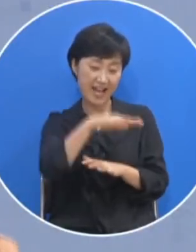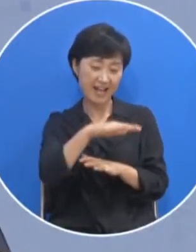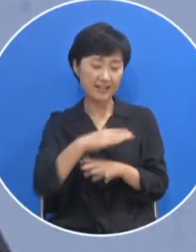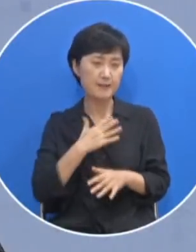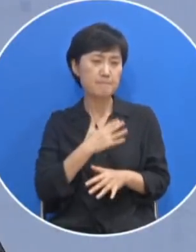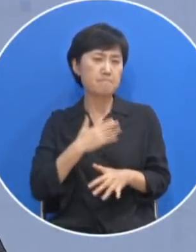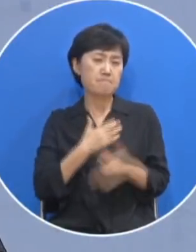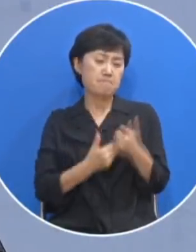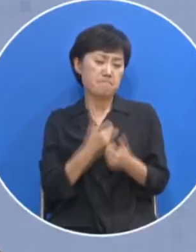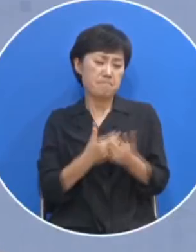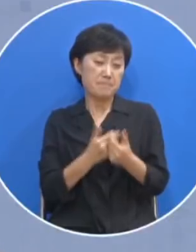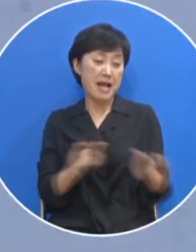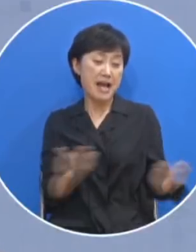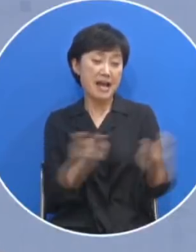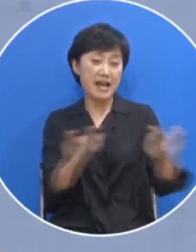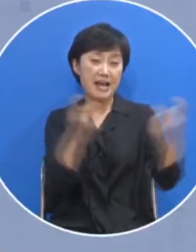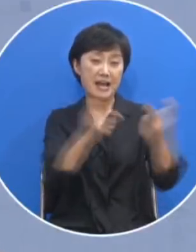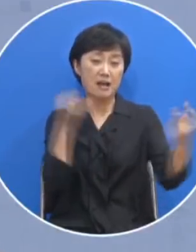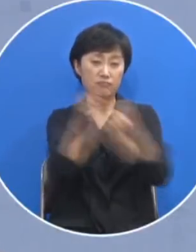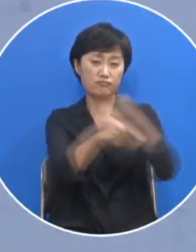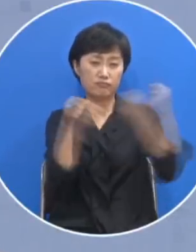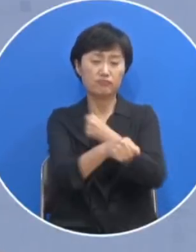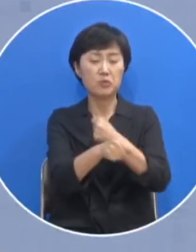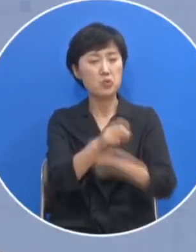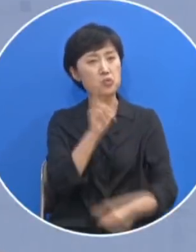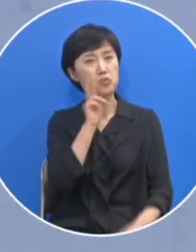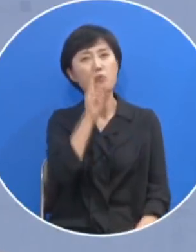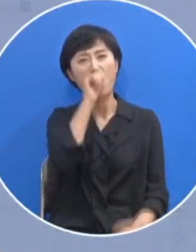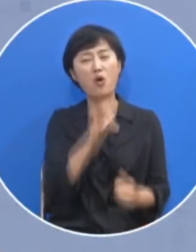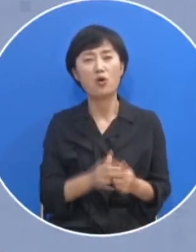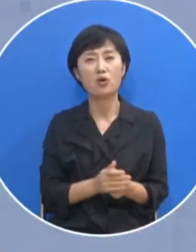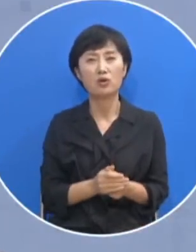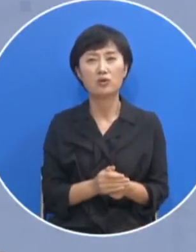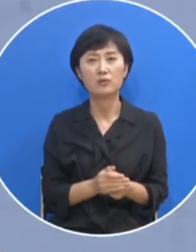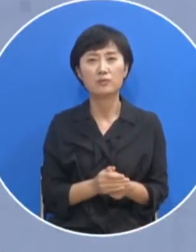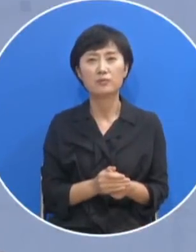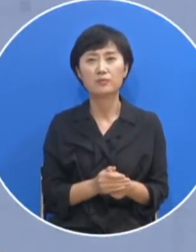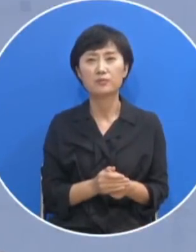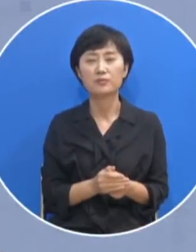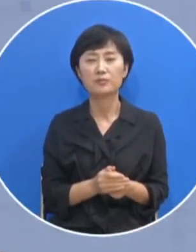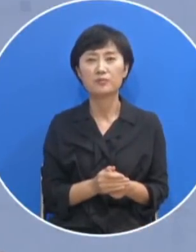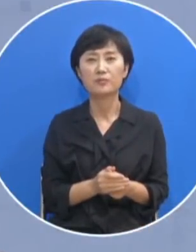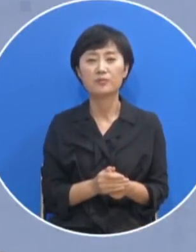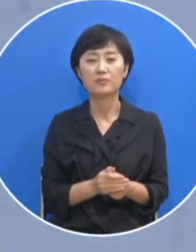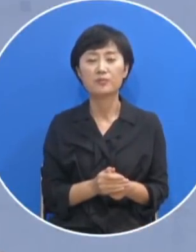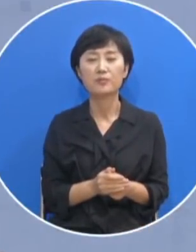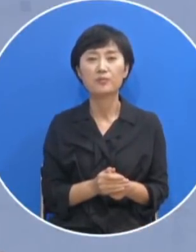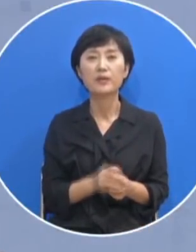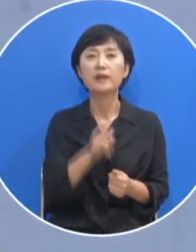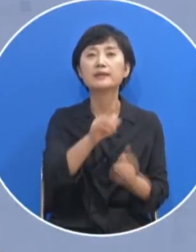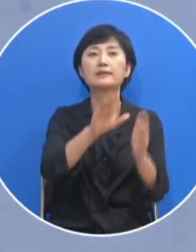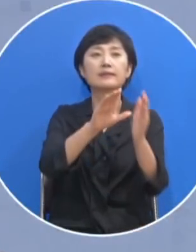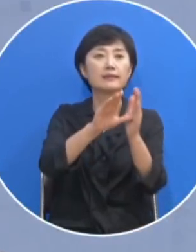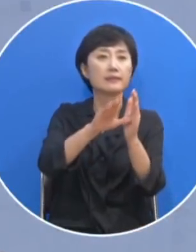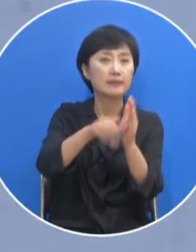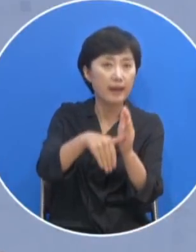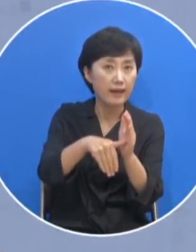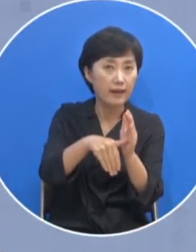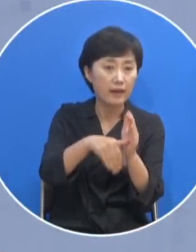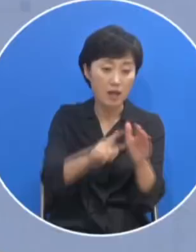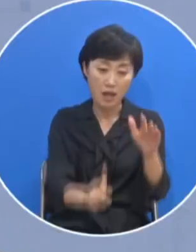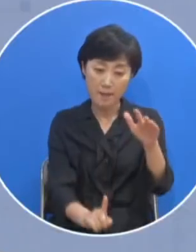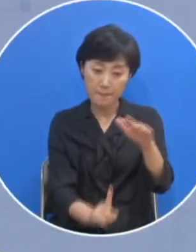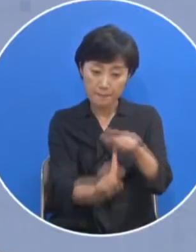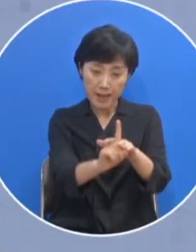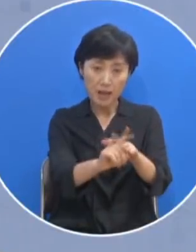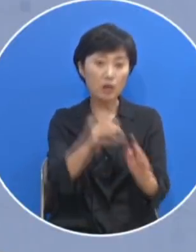압살 했는데 빨리 브알라 4배 카밍 마르자 수퍼 이 뜰 언약 가진 인물이 하나 같아 매우